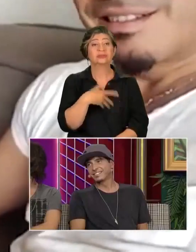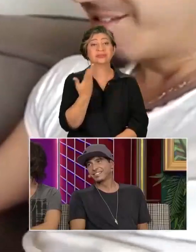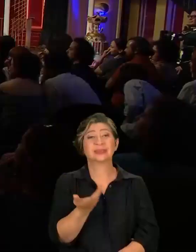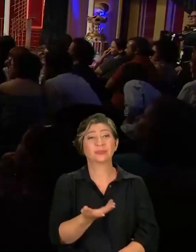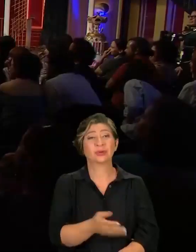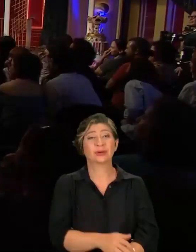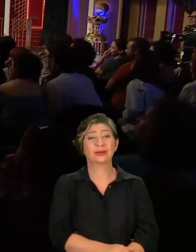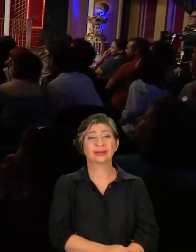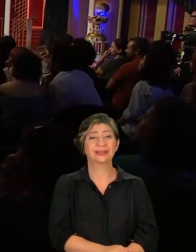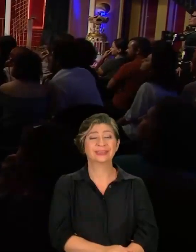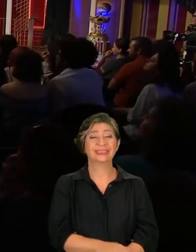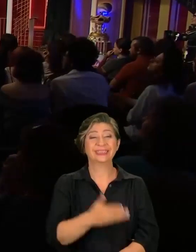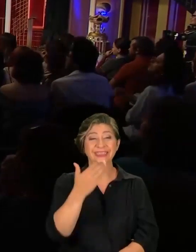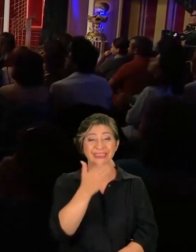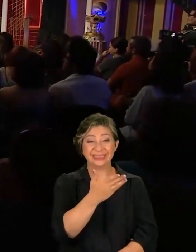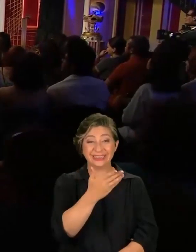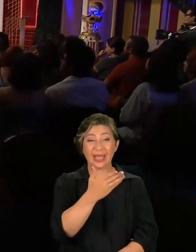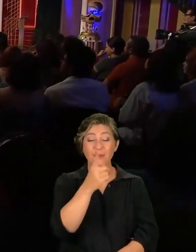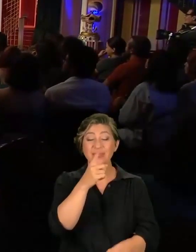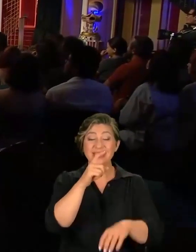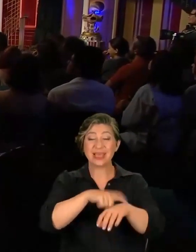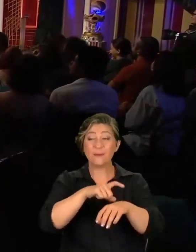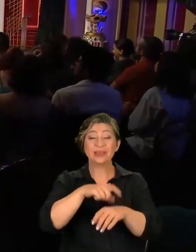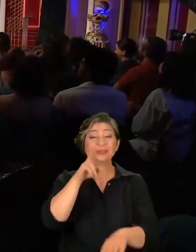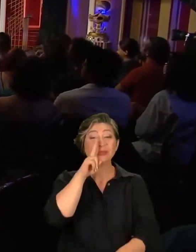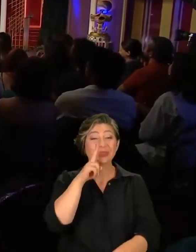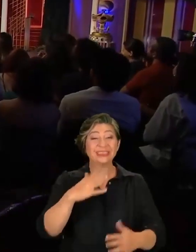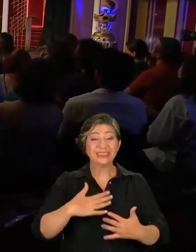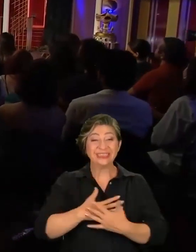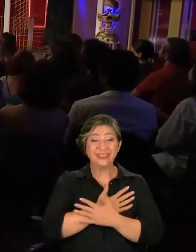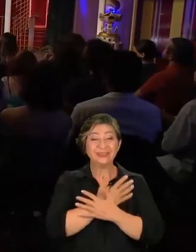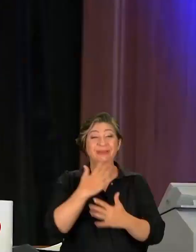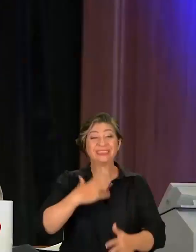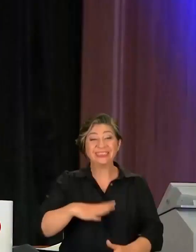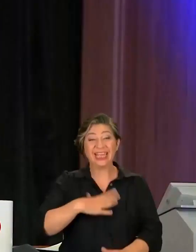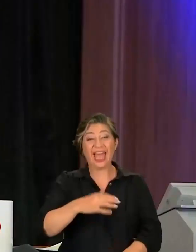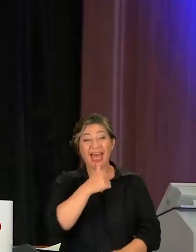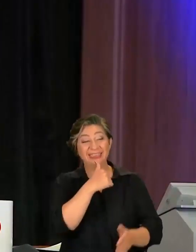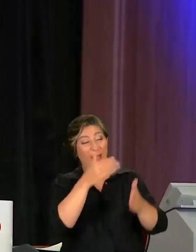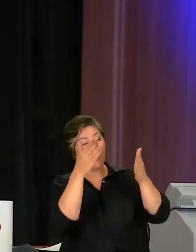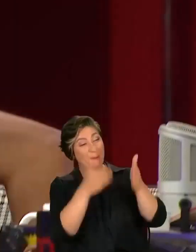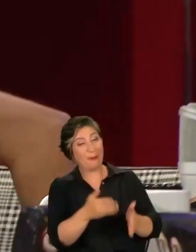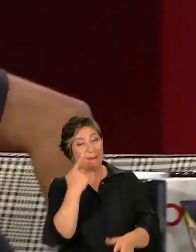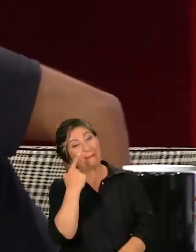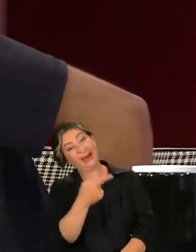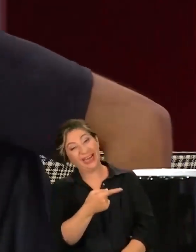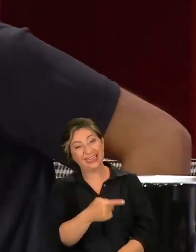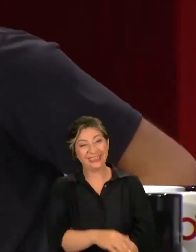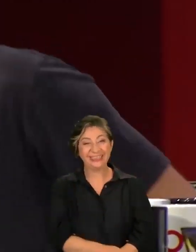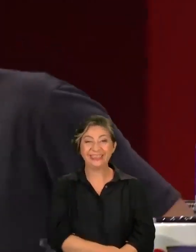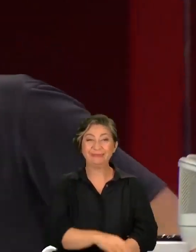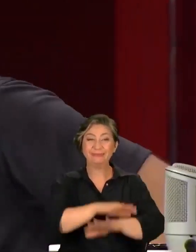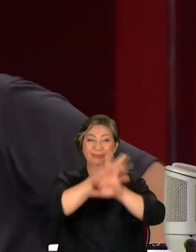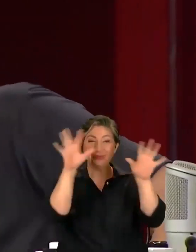Dur! İşte bir devrin sonu. Sevişmek istediğim adamın ne hale geldiğini